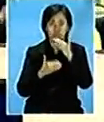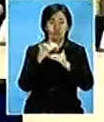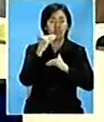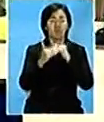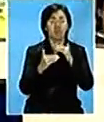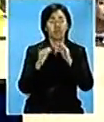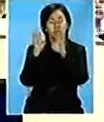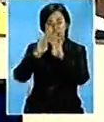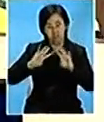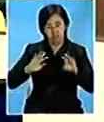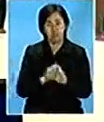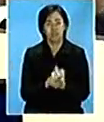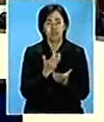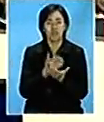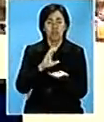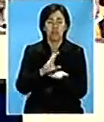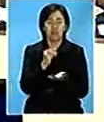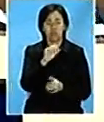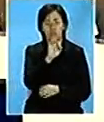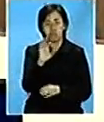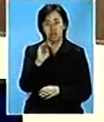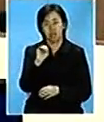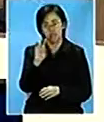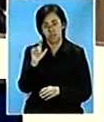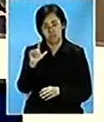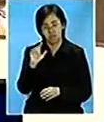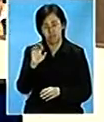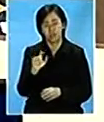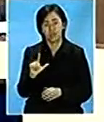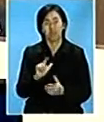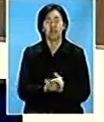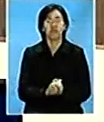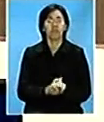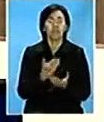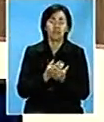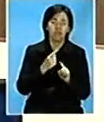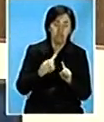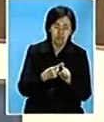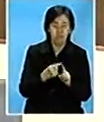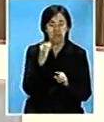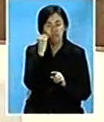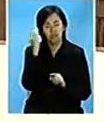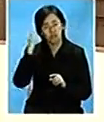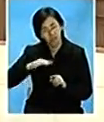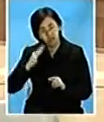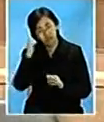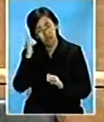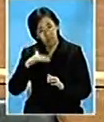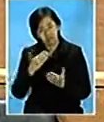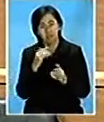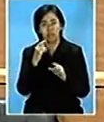ฒนาฝีมือแรงงาน948ล้านในส่วนนี้เป็นค่าเบี้ยเลี้ยงค่าเช่าที่พักและค่าพาหนะถึง619ล้